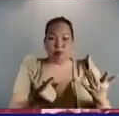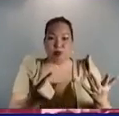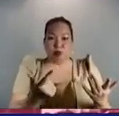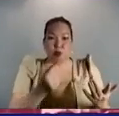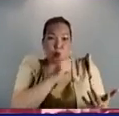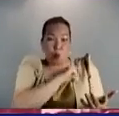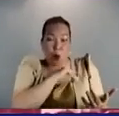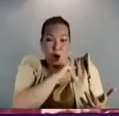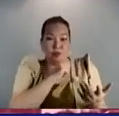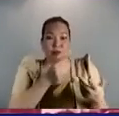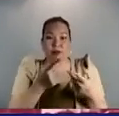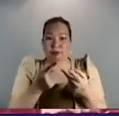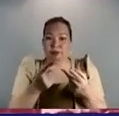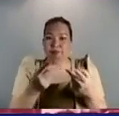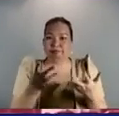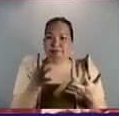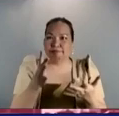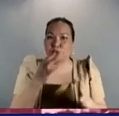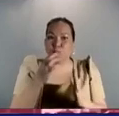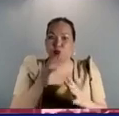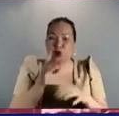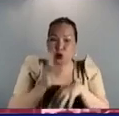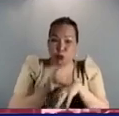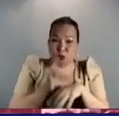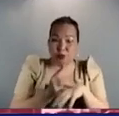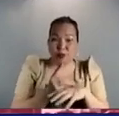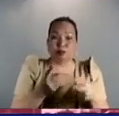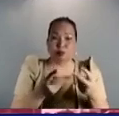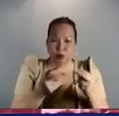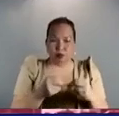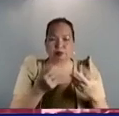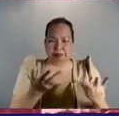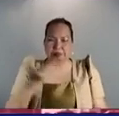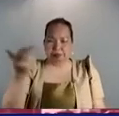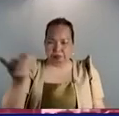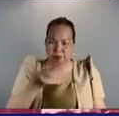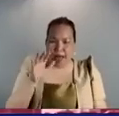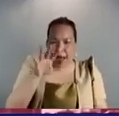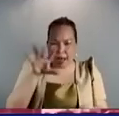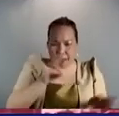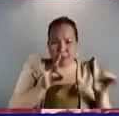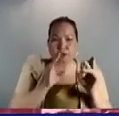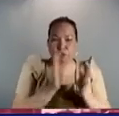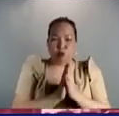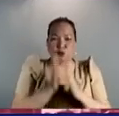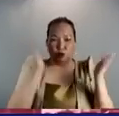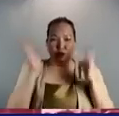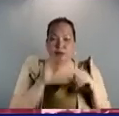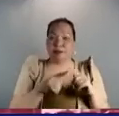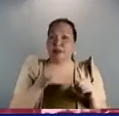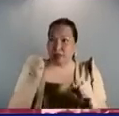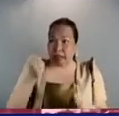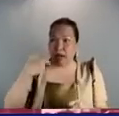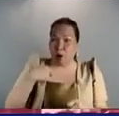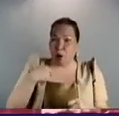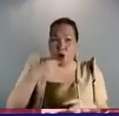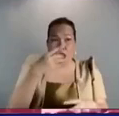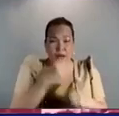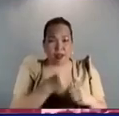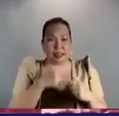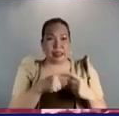ka para magsilbi. Regardless ng political color. May I add na hindi naman lahat ay, sabihin natin majority of the cabinet